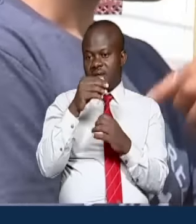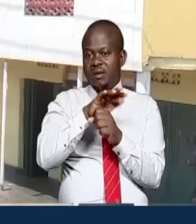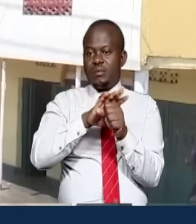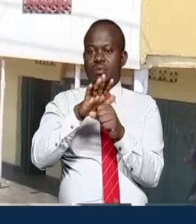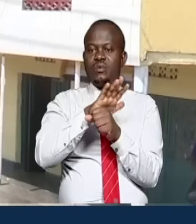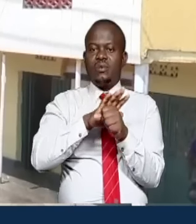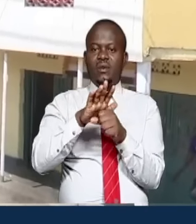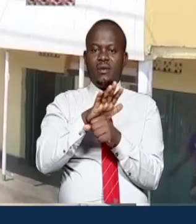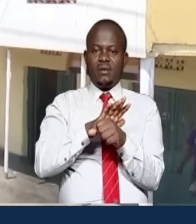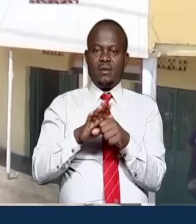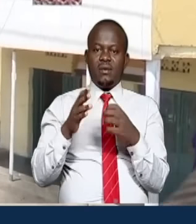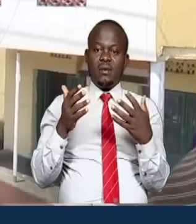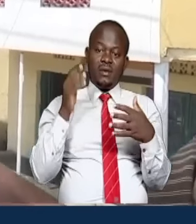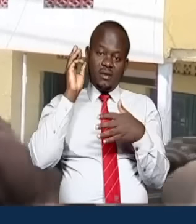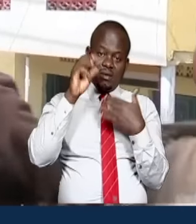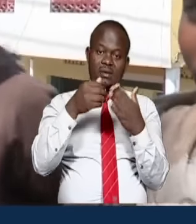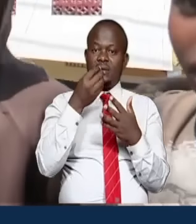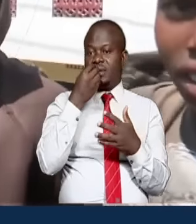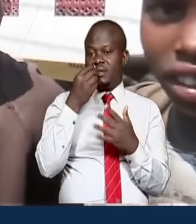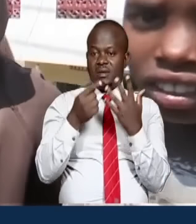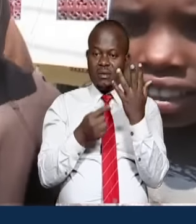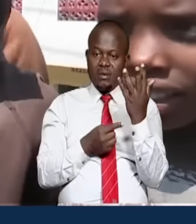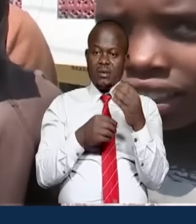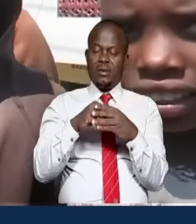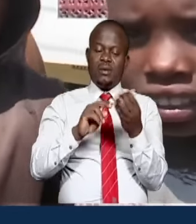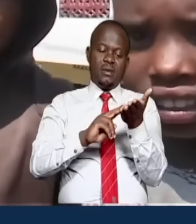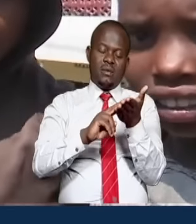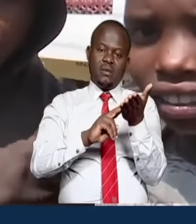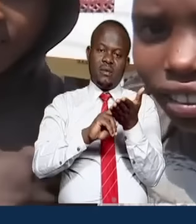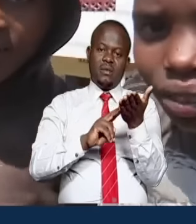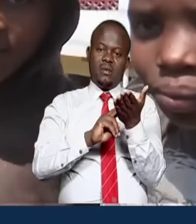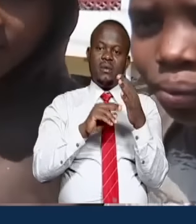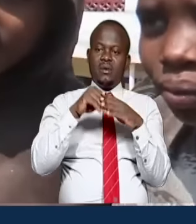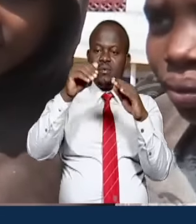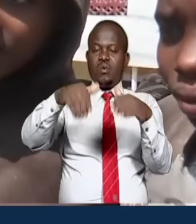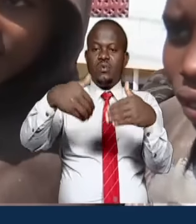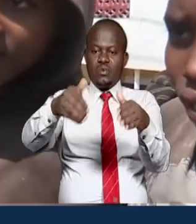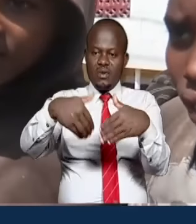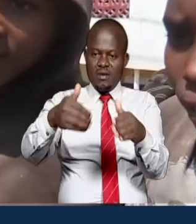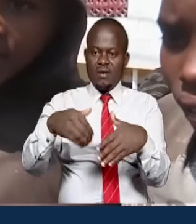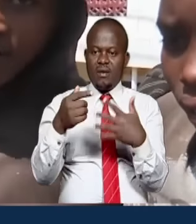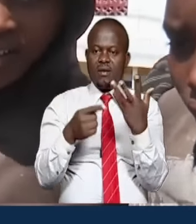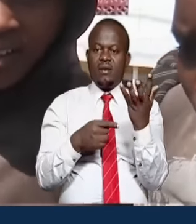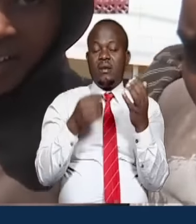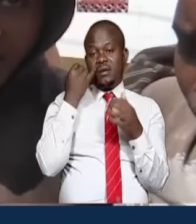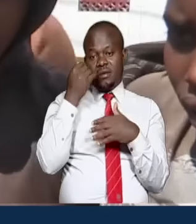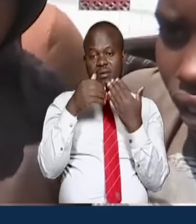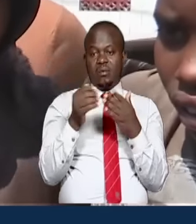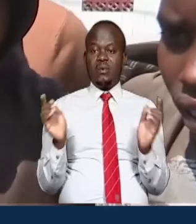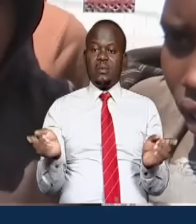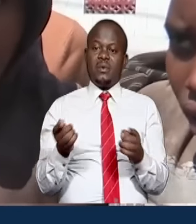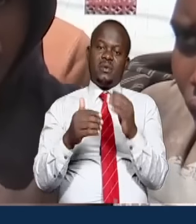zuzuye, bazajya barya ibintu byifashishijwe mu byo duhinga n'ubworozi